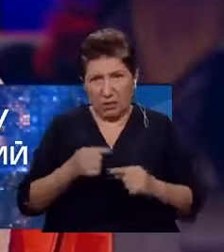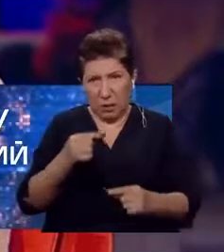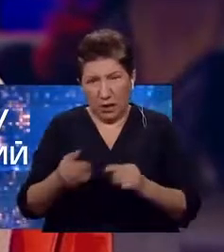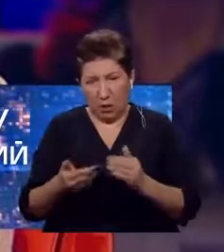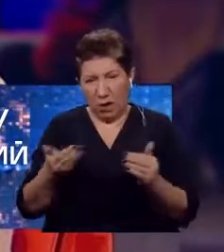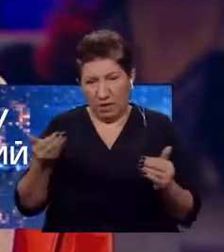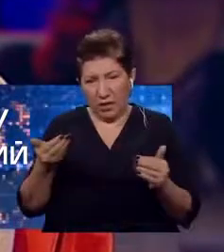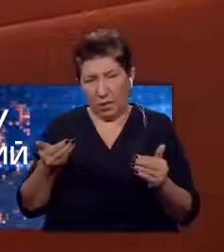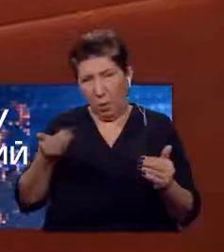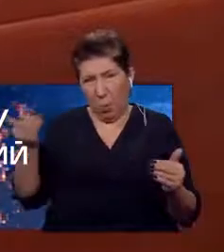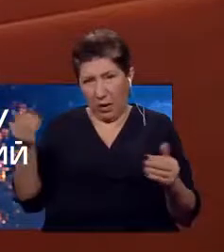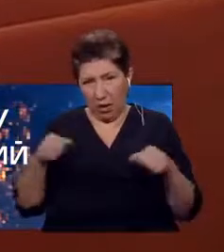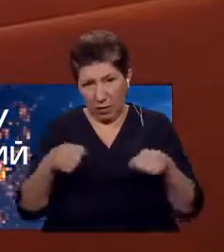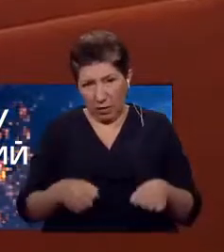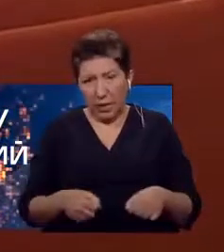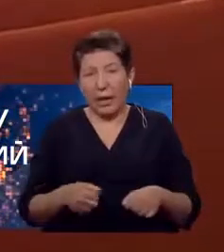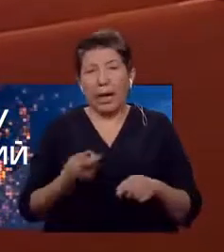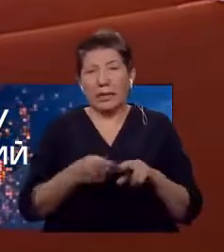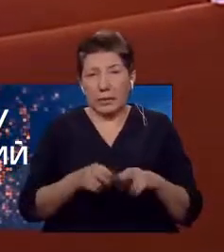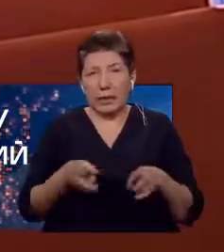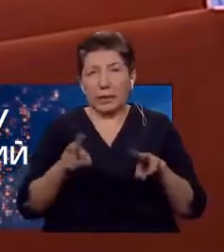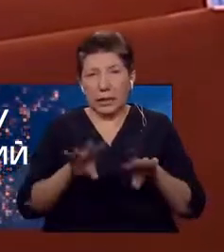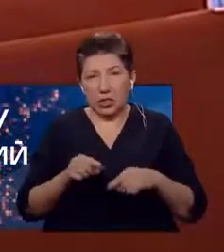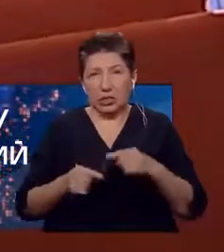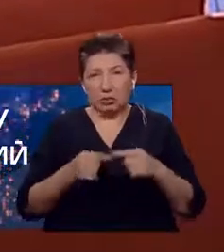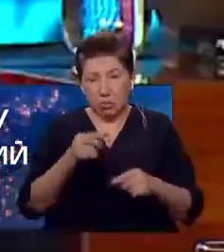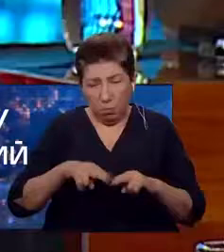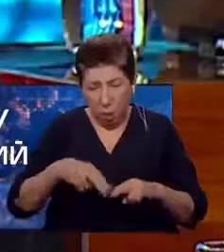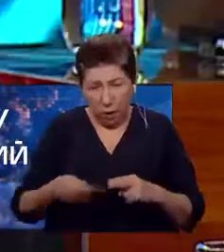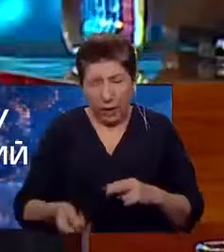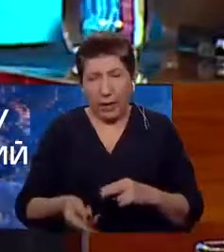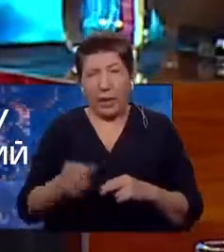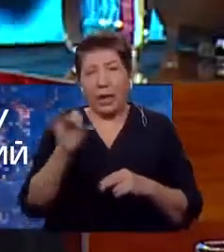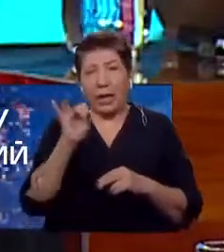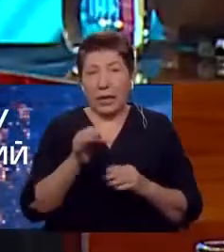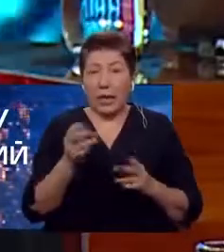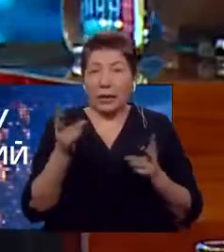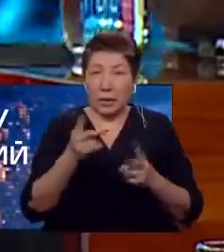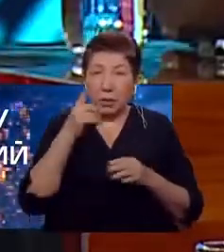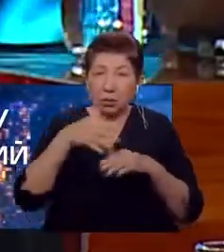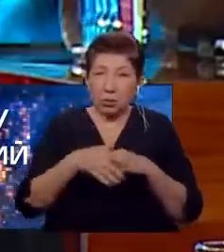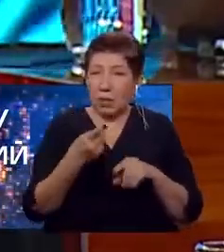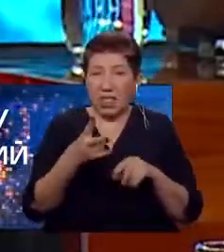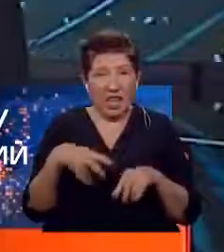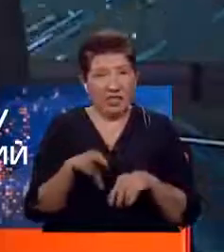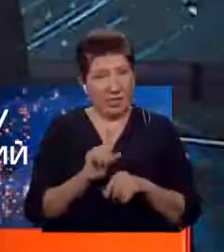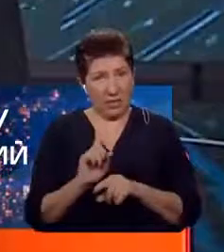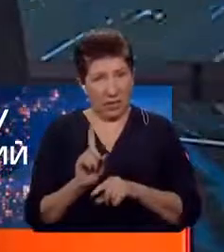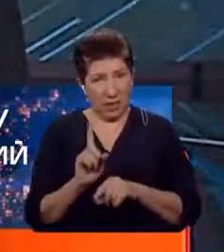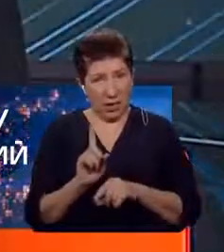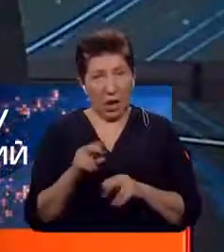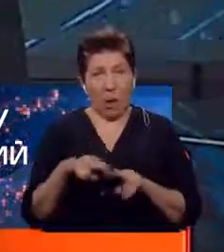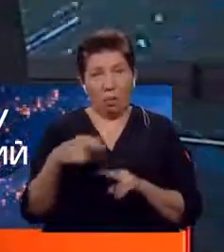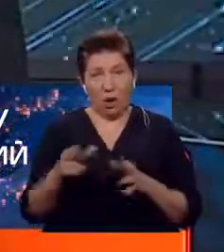від попередньої влади. Це борги залишили спадок від попередньої влади, але треба розуміти, що це не всі борги.